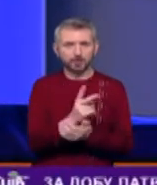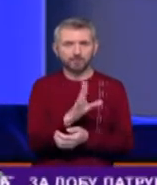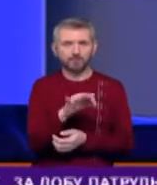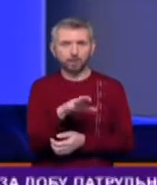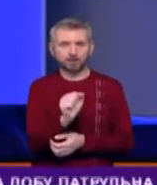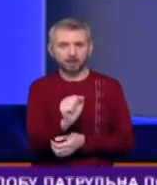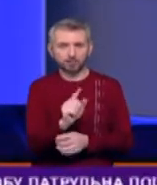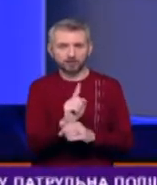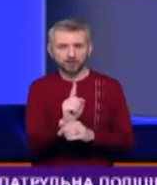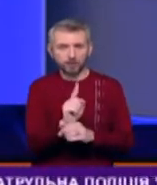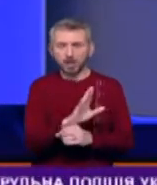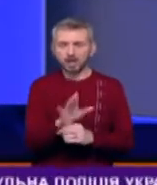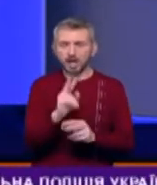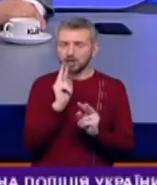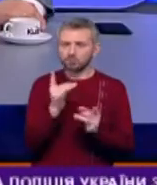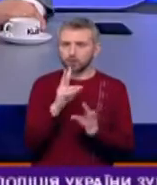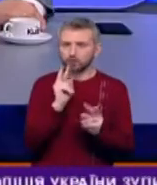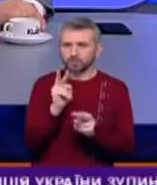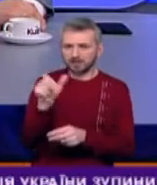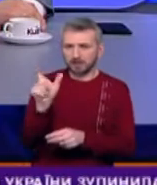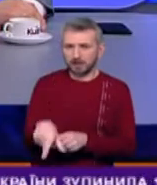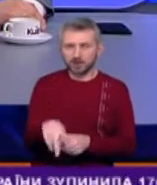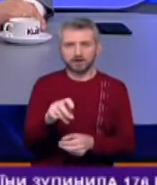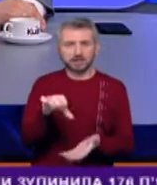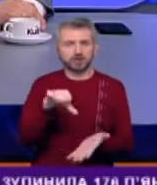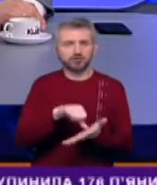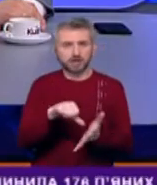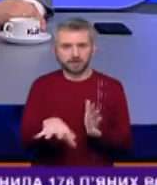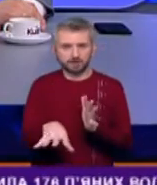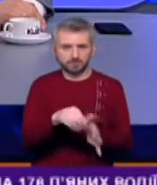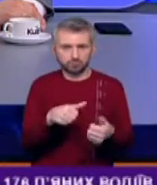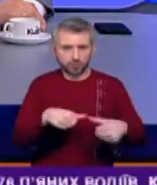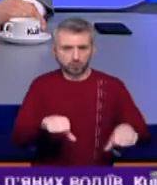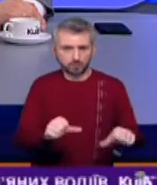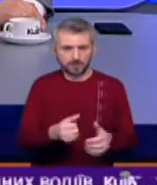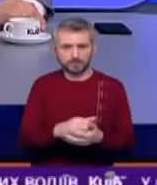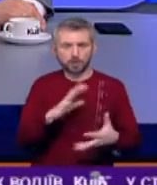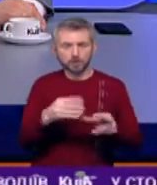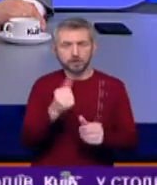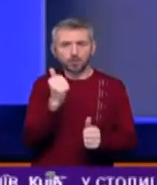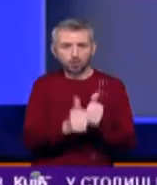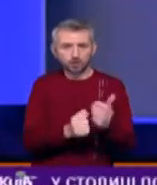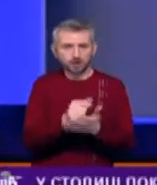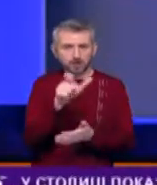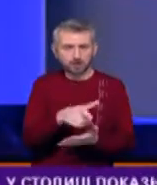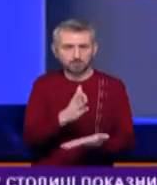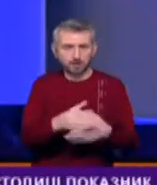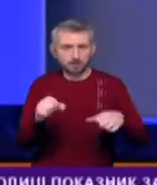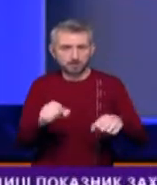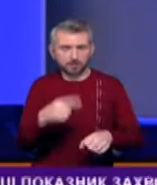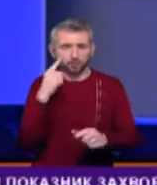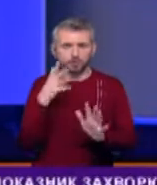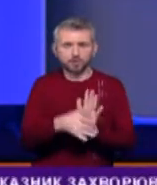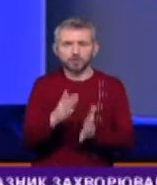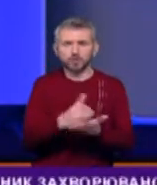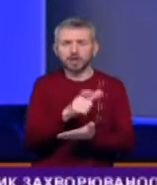на не просто спостерігачі, а на членів виборчої комісії. Отже, кожен кандидат має право. Зрозуміло, що є